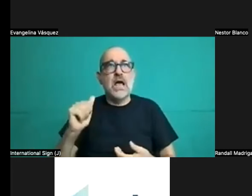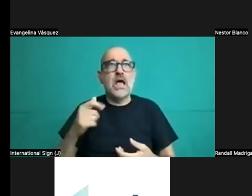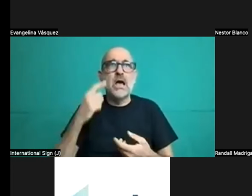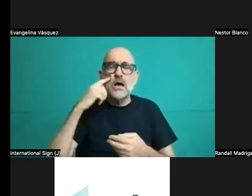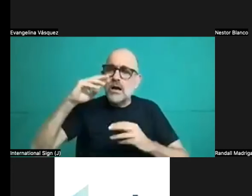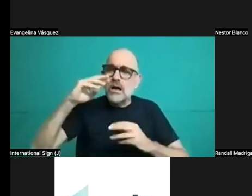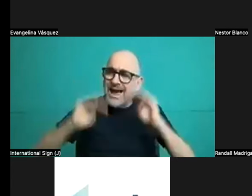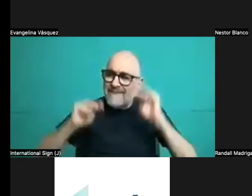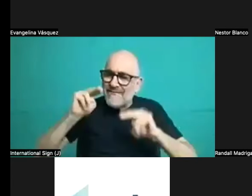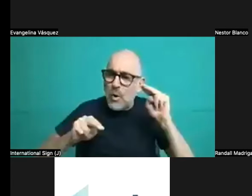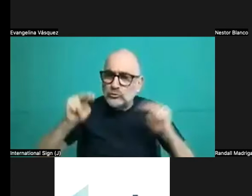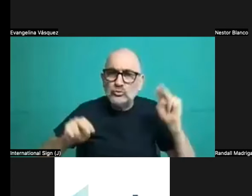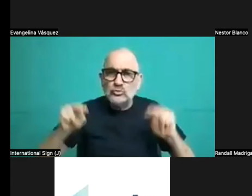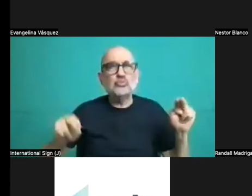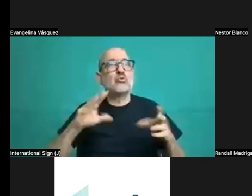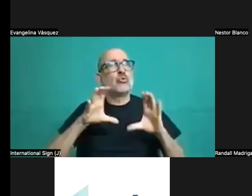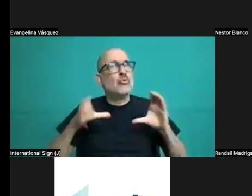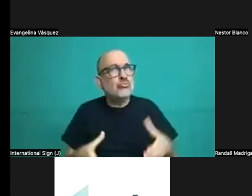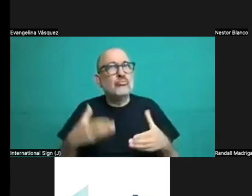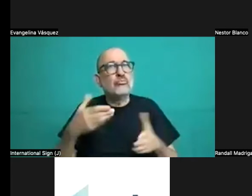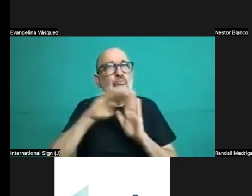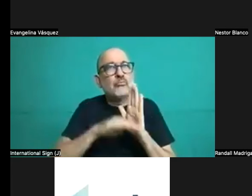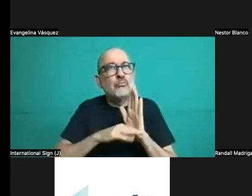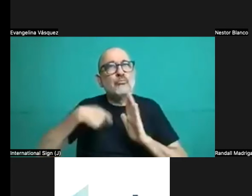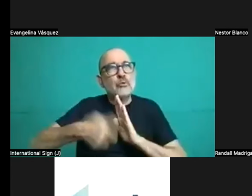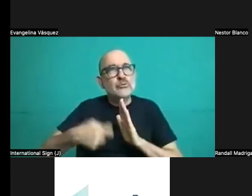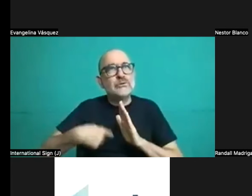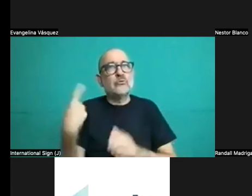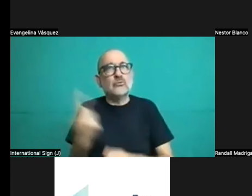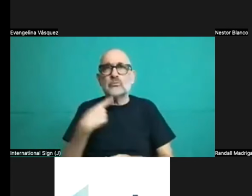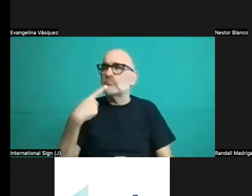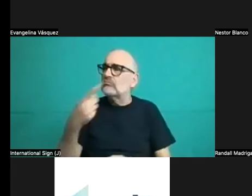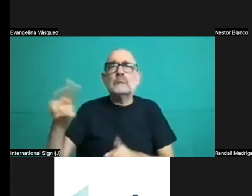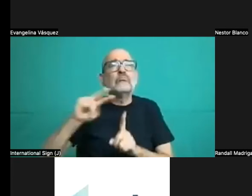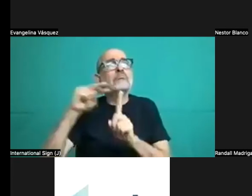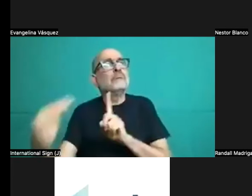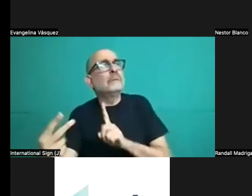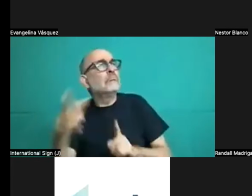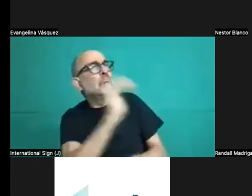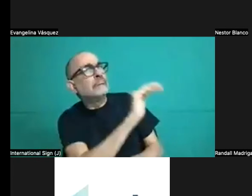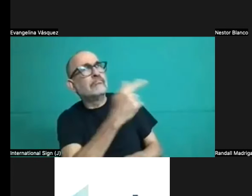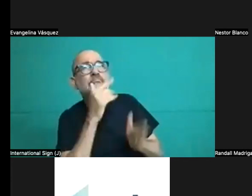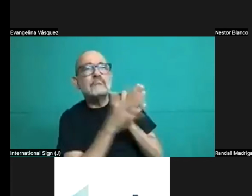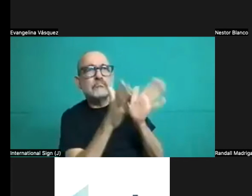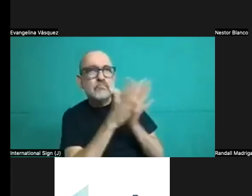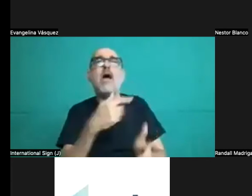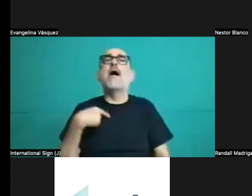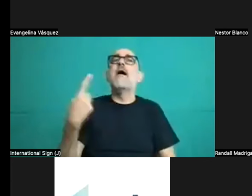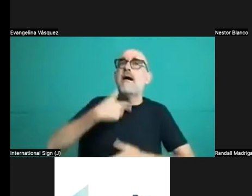d'après leur avis, qu'est-ce qu'on fait bien, qu'est-ce qu'il faudrait améliorer.